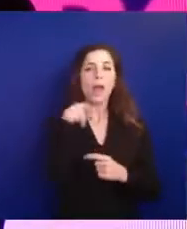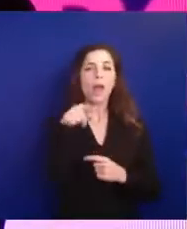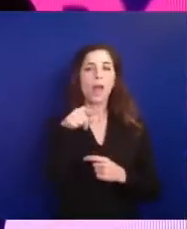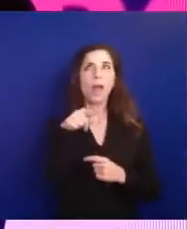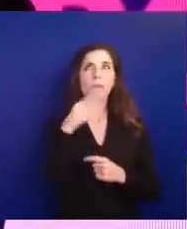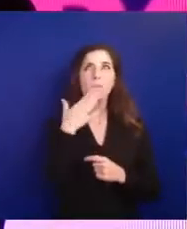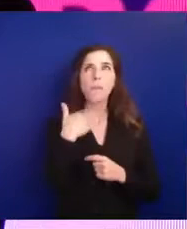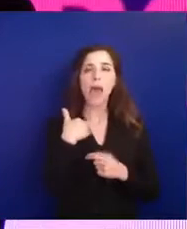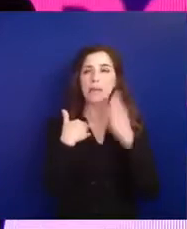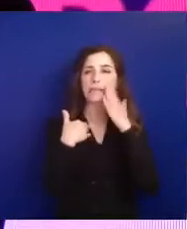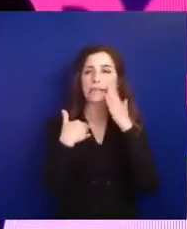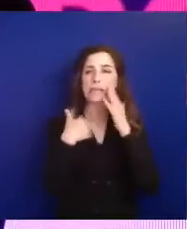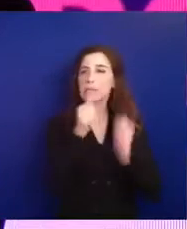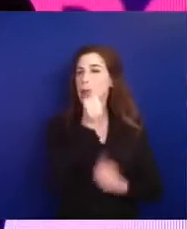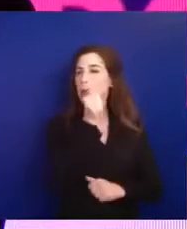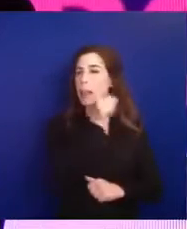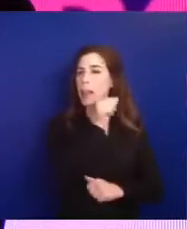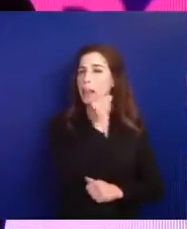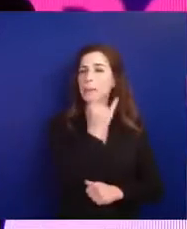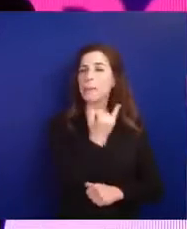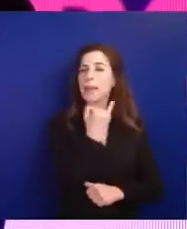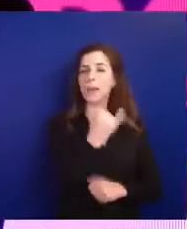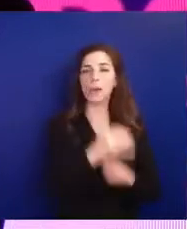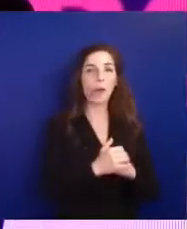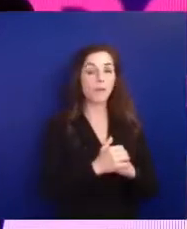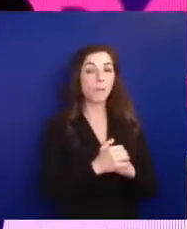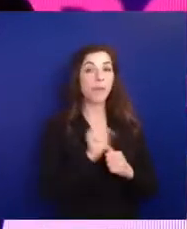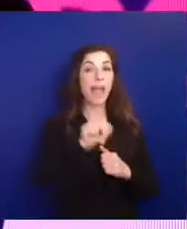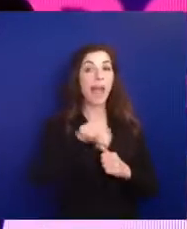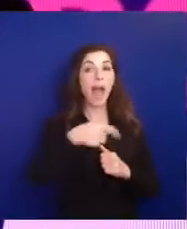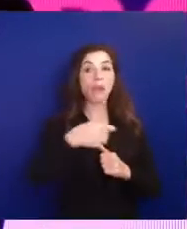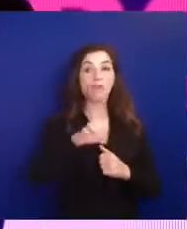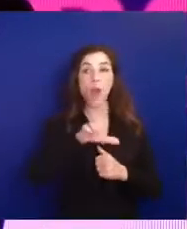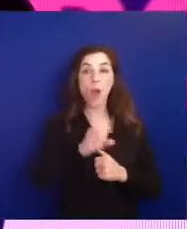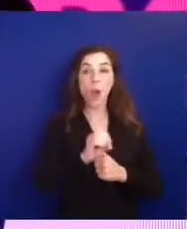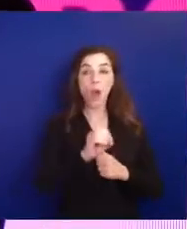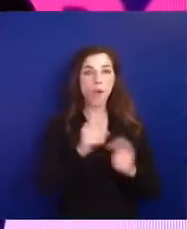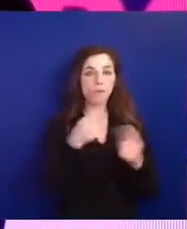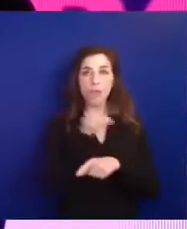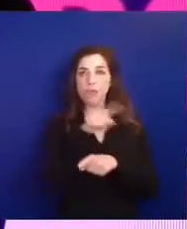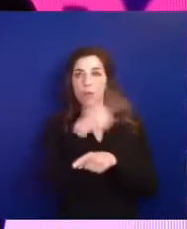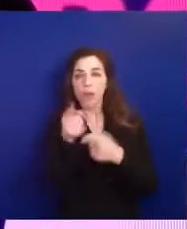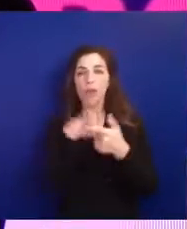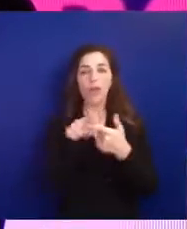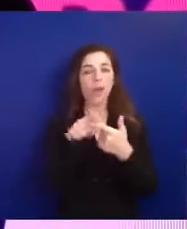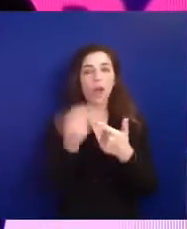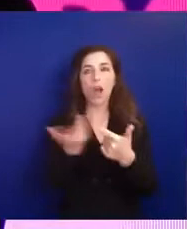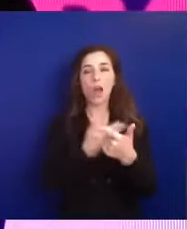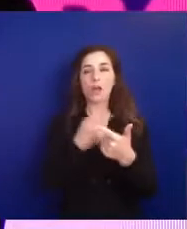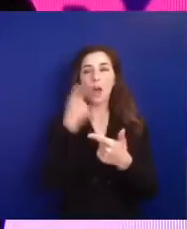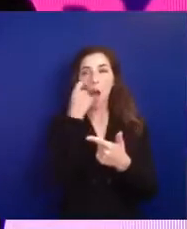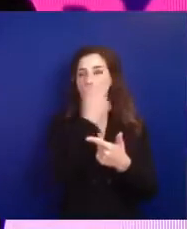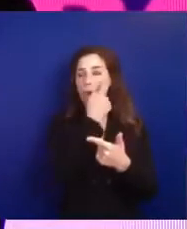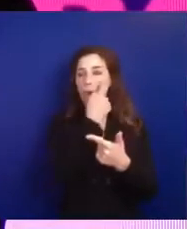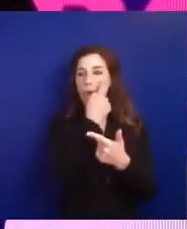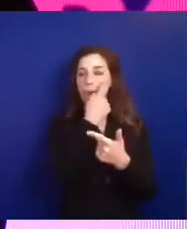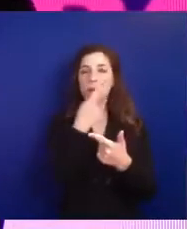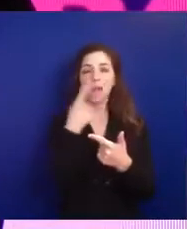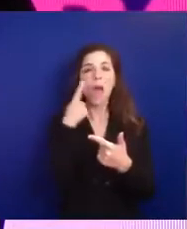sinistra di angelo mi sono rimasti impressi gli occhi azzurri sporgenti a palla